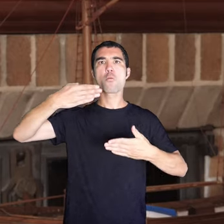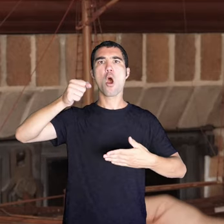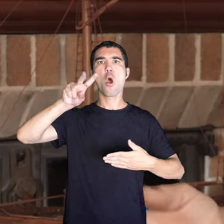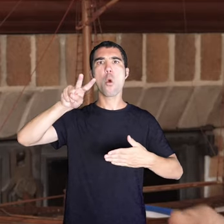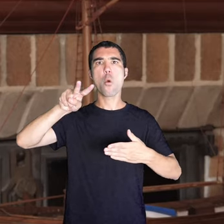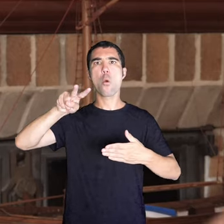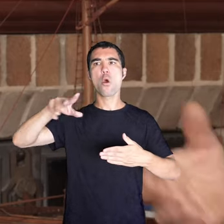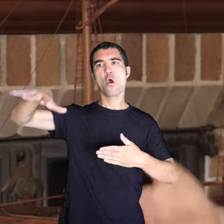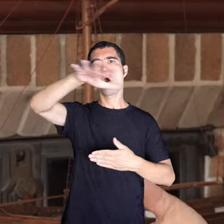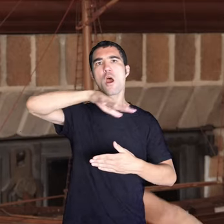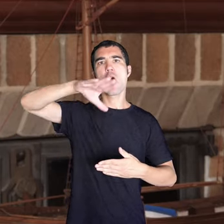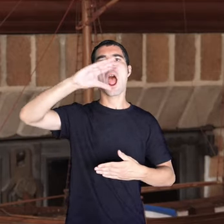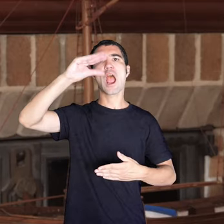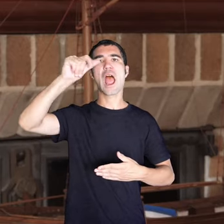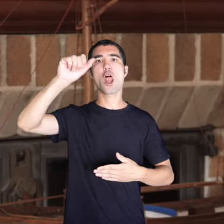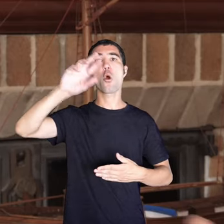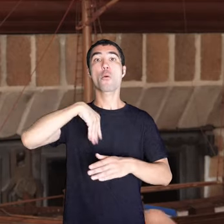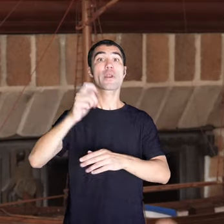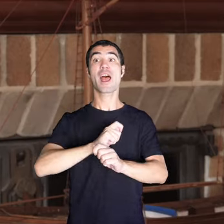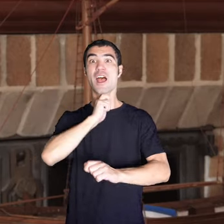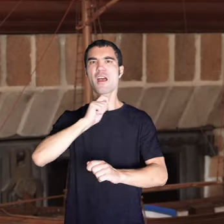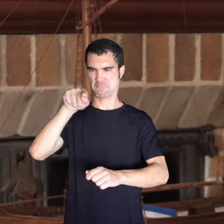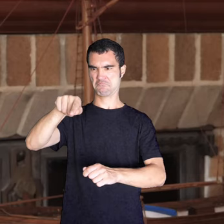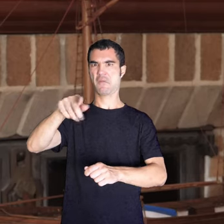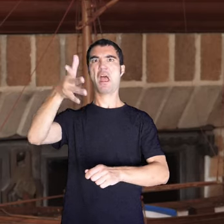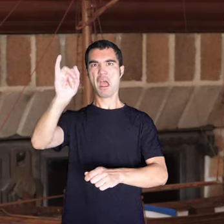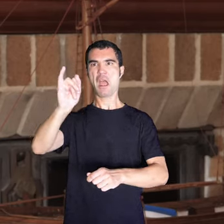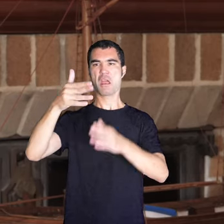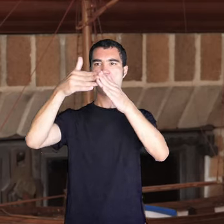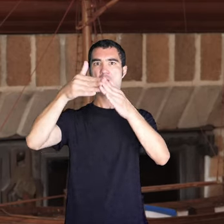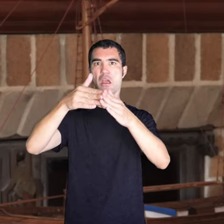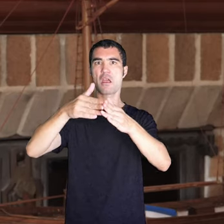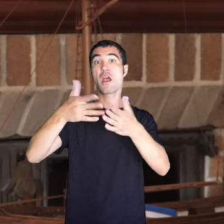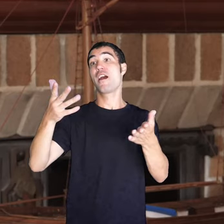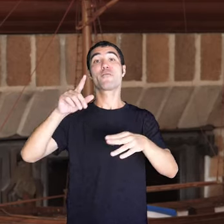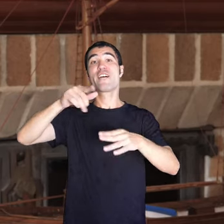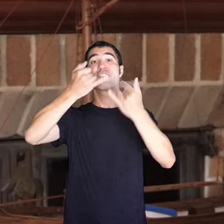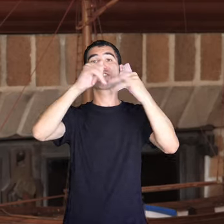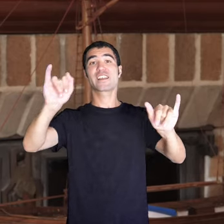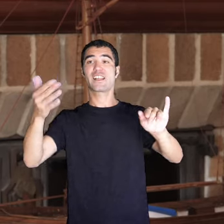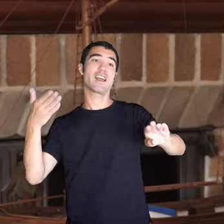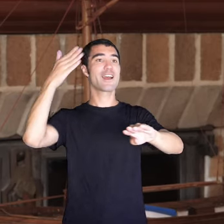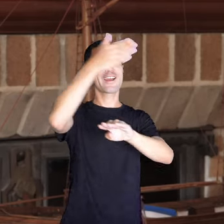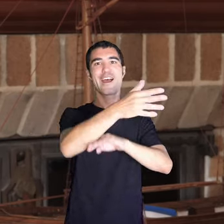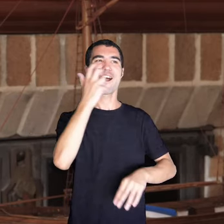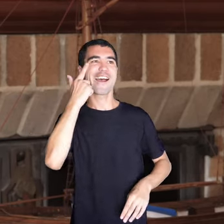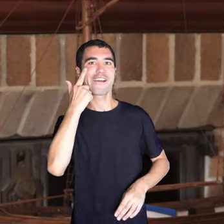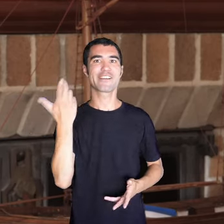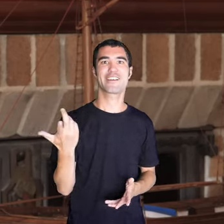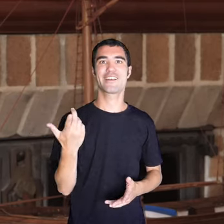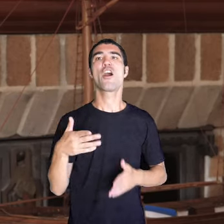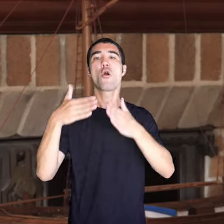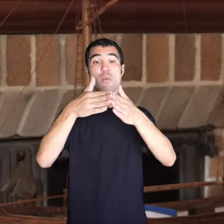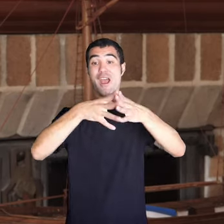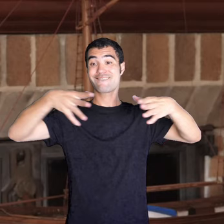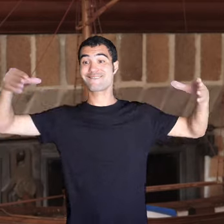dins la calobra, això, perquè era un dia d'una festa i molta gent anava per veure'l. I sempre hi ha hagut gent que s'ha passejat